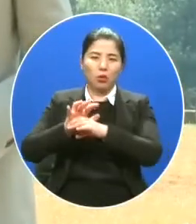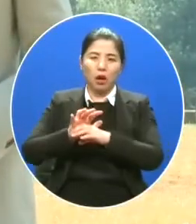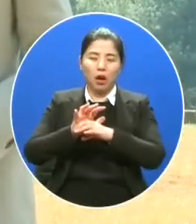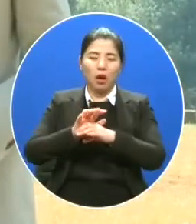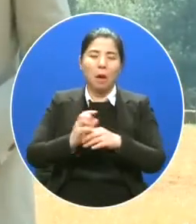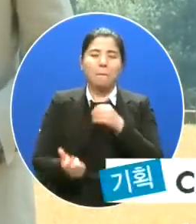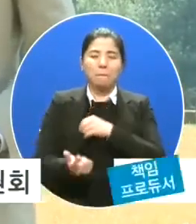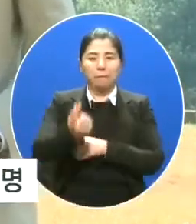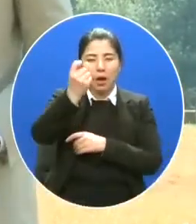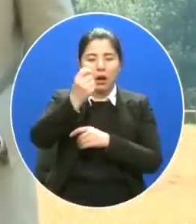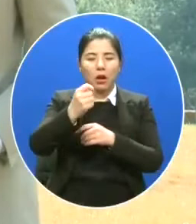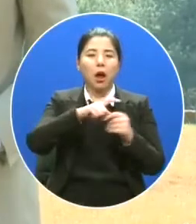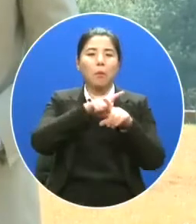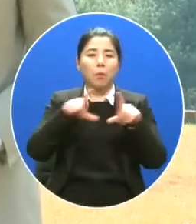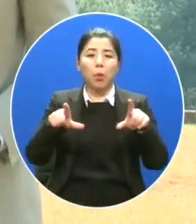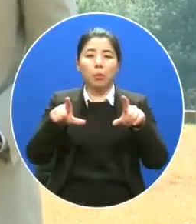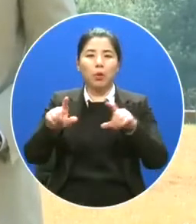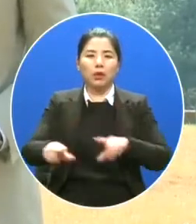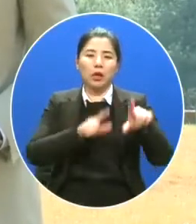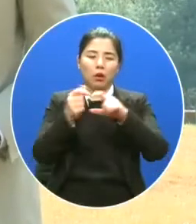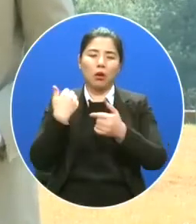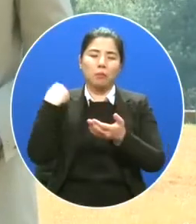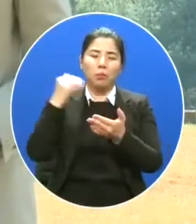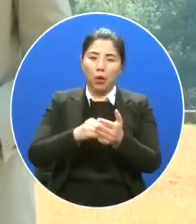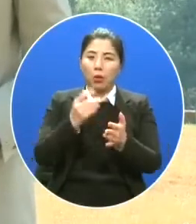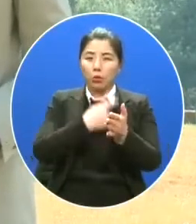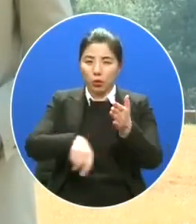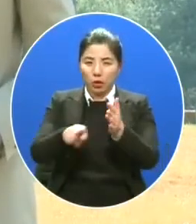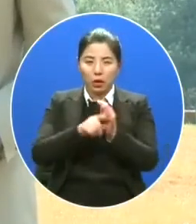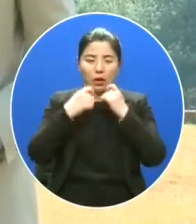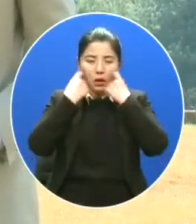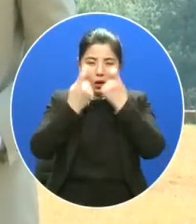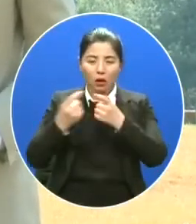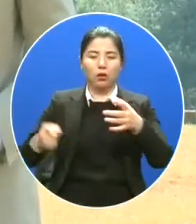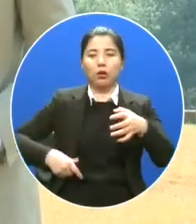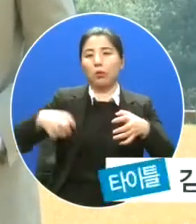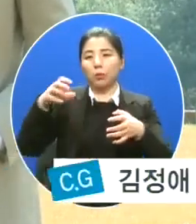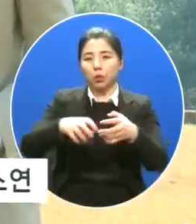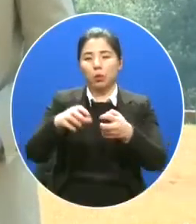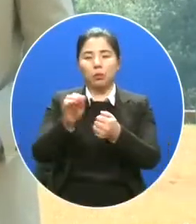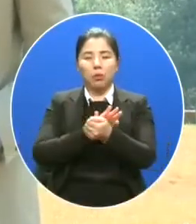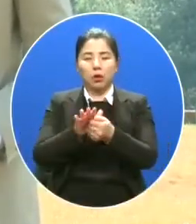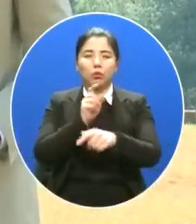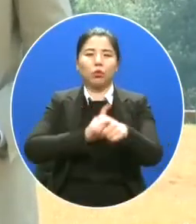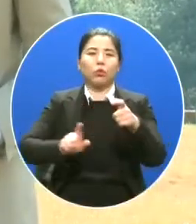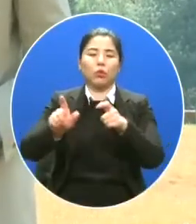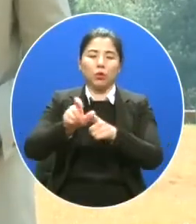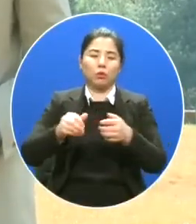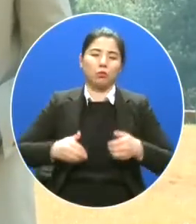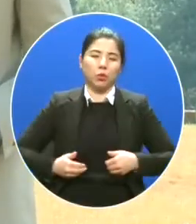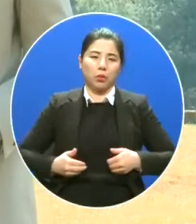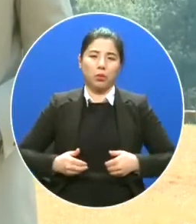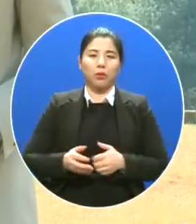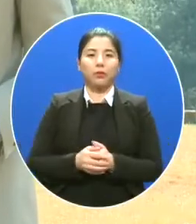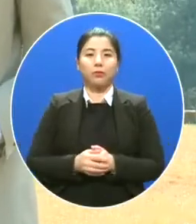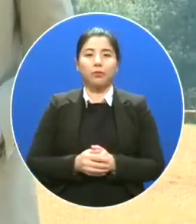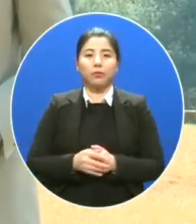코로나19. 하루빨리 평범한 일상생활로 돌아가기 위해서는 개개인의 협조와 배려가 더욱